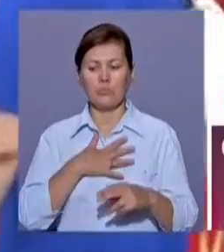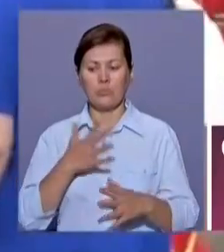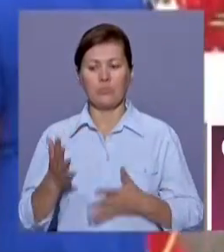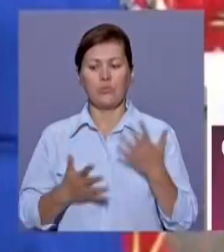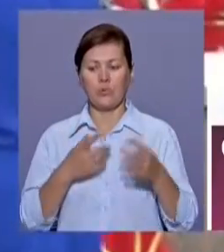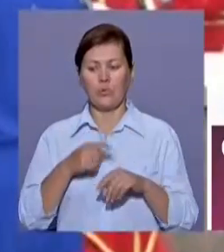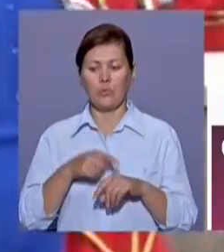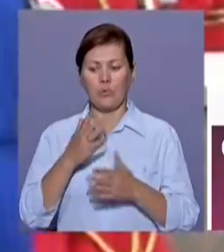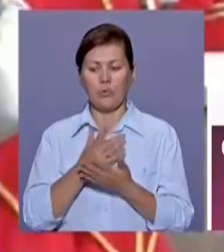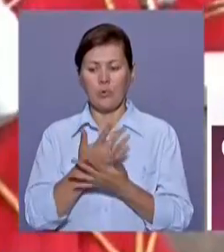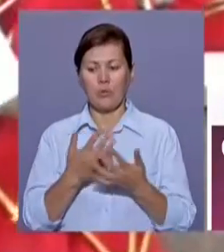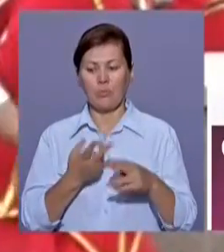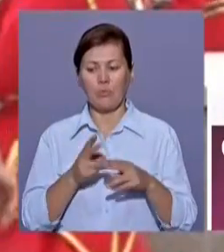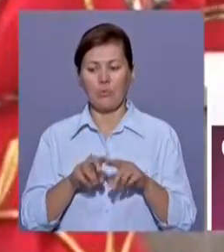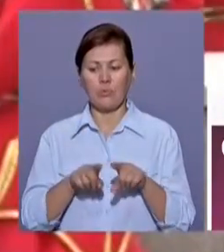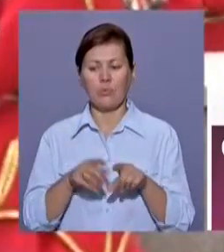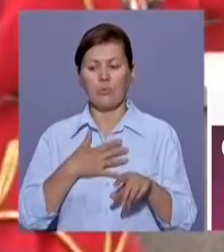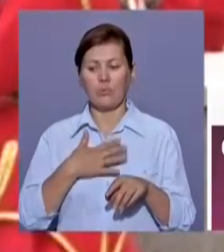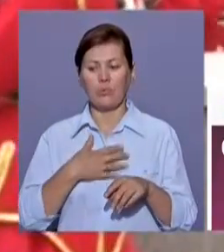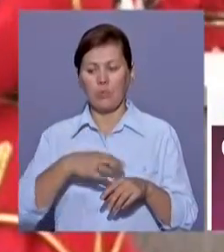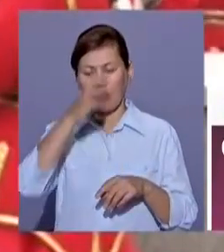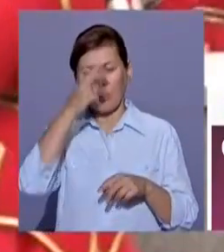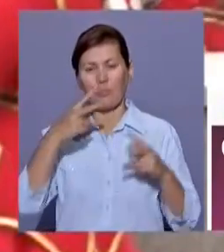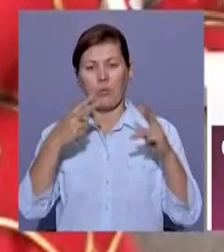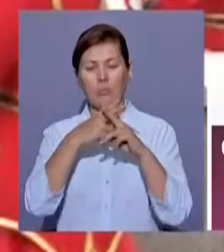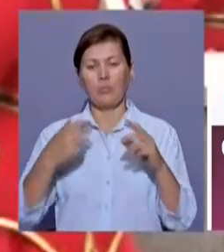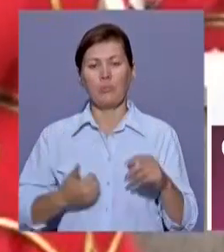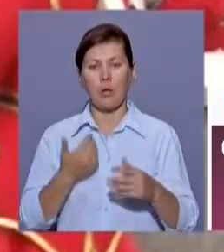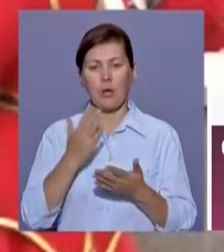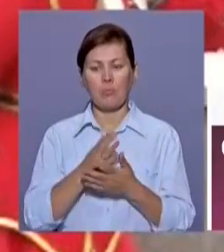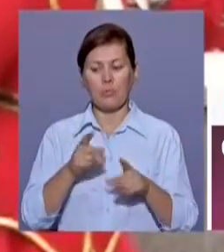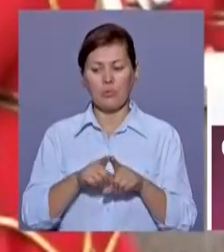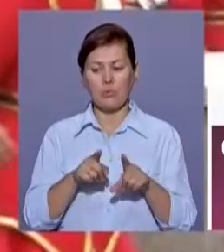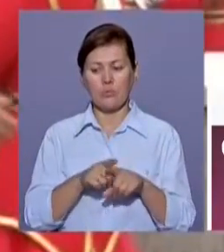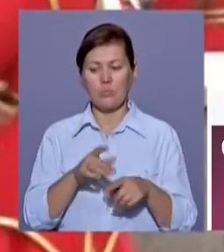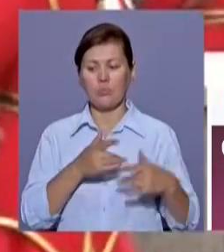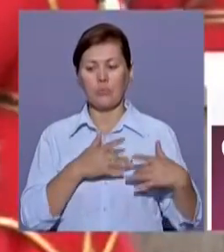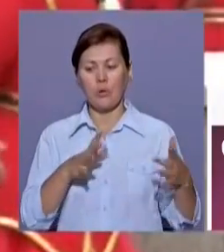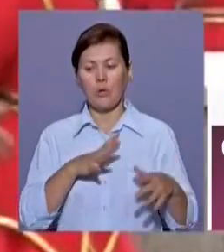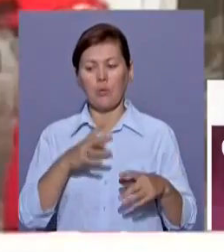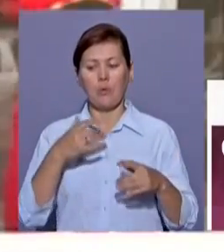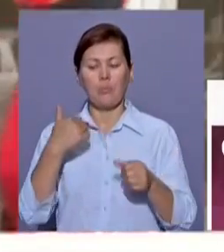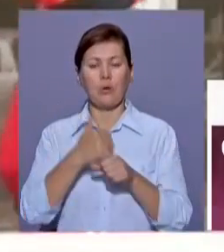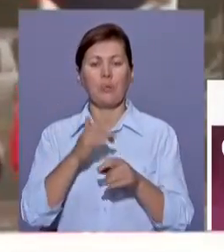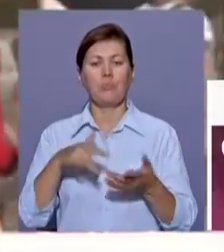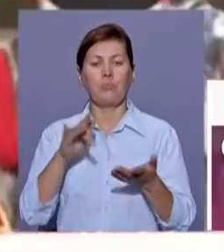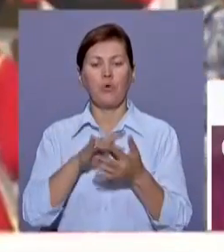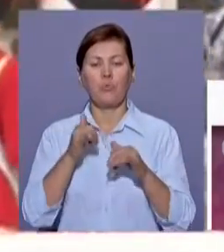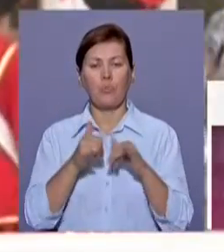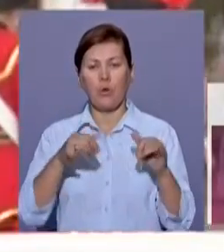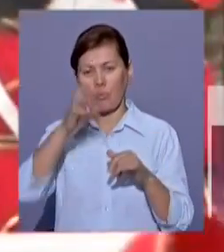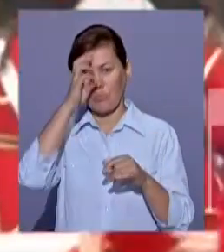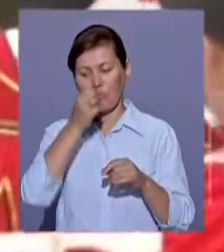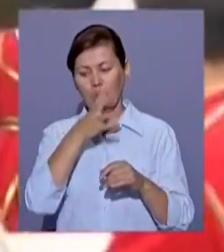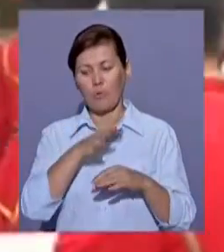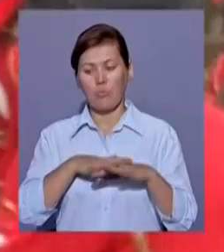Мені түрлі сезімдер баурап алды. Мен еліммен, Астанаммен мақтанамын. Ел тірегі, жүрегі болған бас қаламыз көркейе берсін. Еліміз аман,